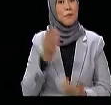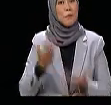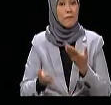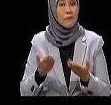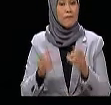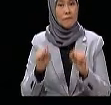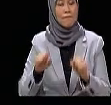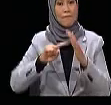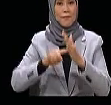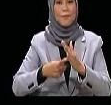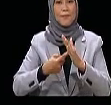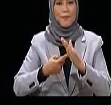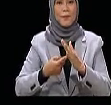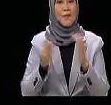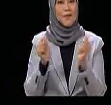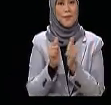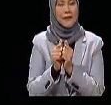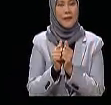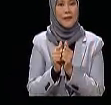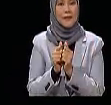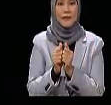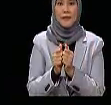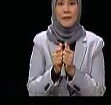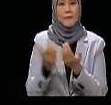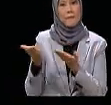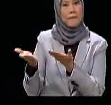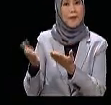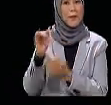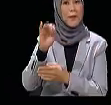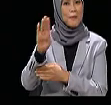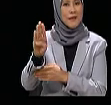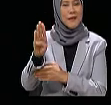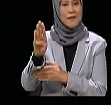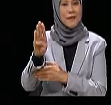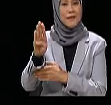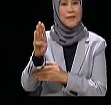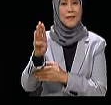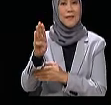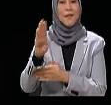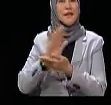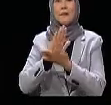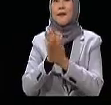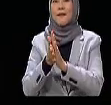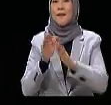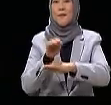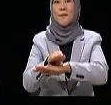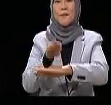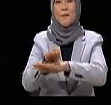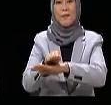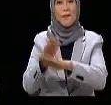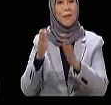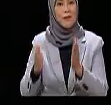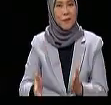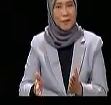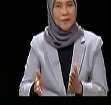kalau boleh saya muliakan dengan menyusuri perjalanan WiFi terlebih dahulu sebagai seorang pendakwah yang mungkin